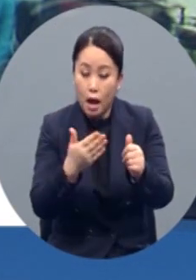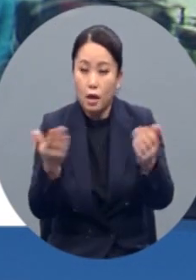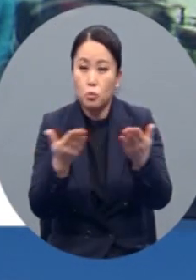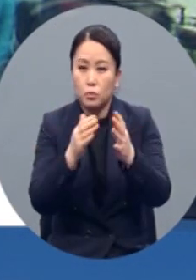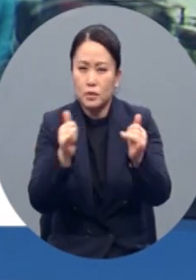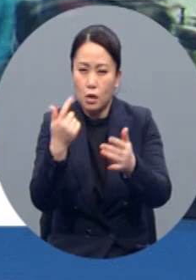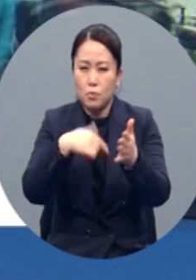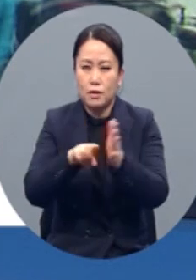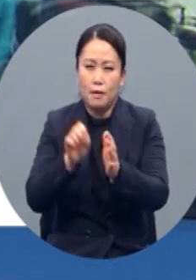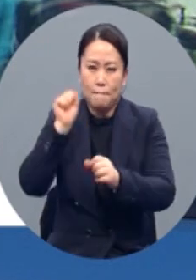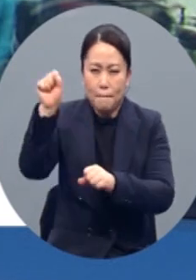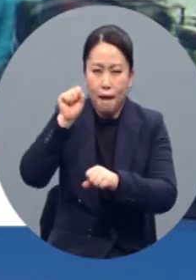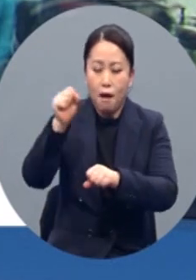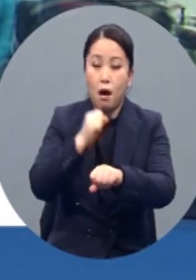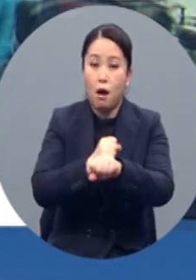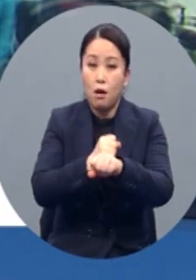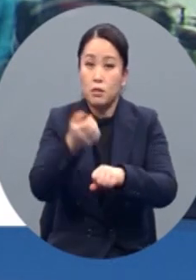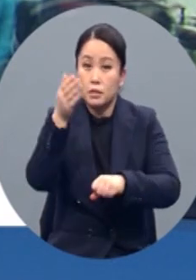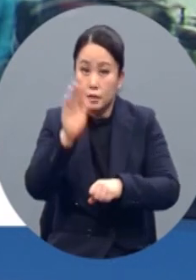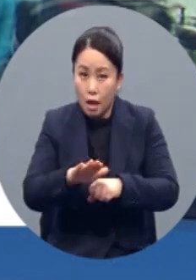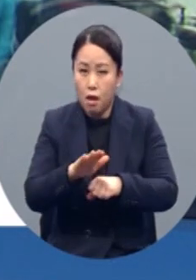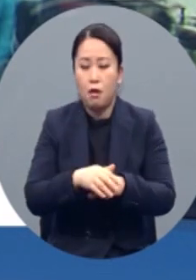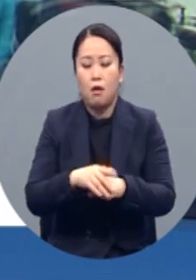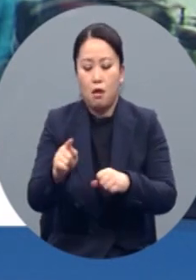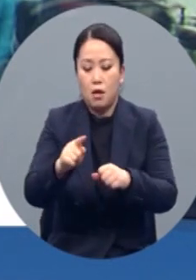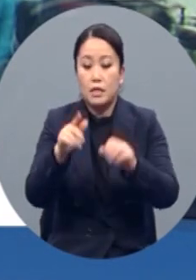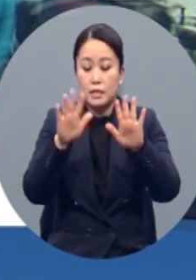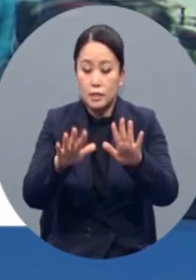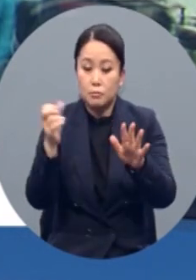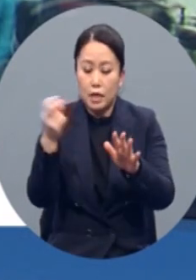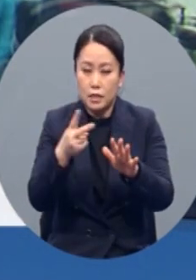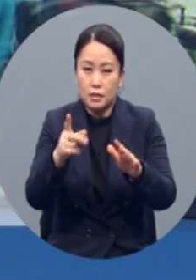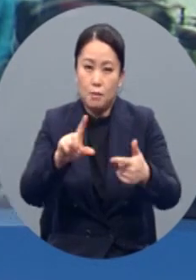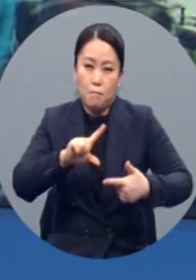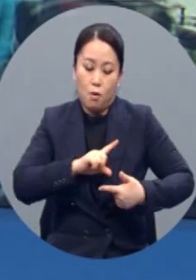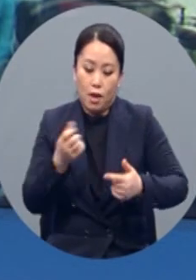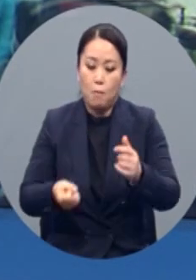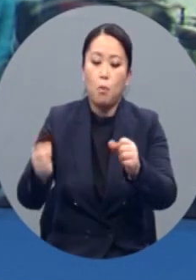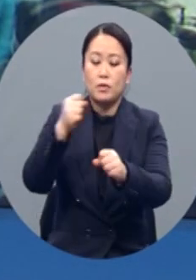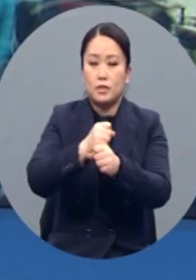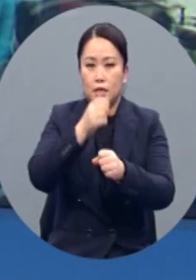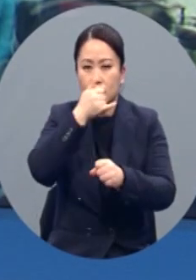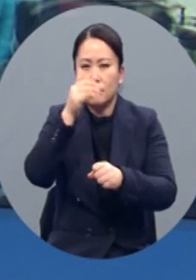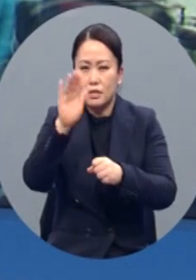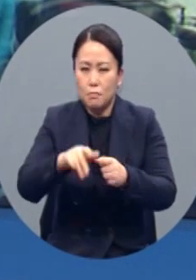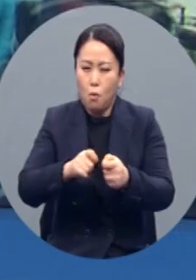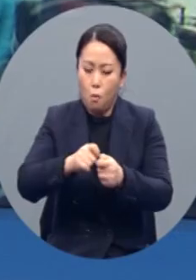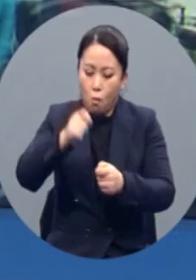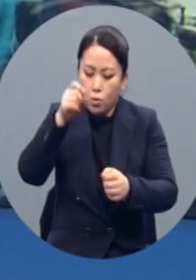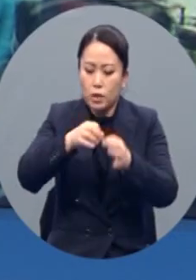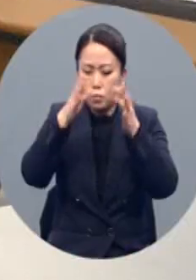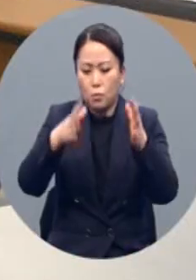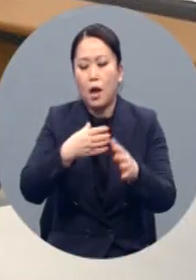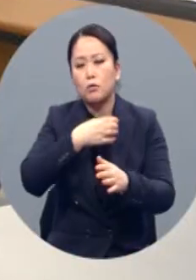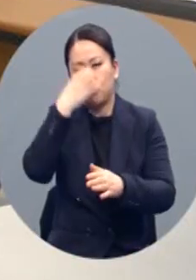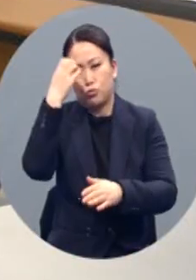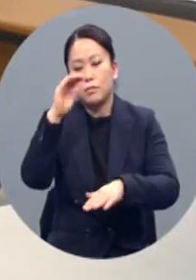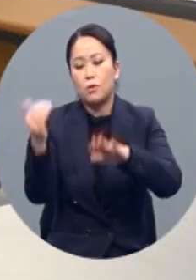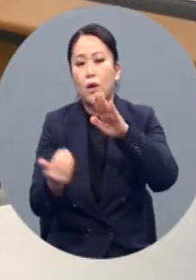수십 년 동안의 꿈이 비로소 이루어졌다 며 소회를 밝혔습니다 송강호 기자 않다